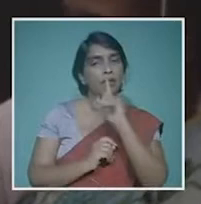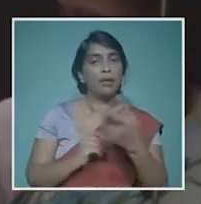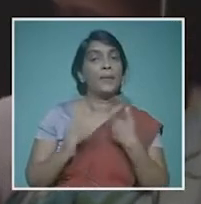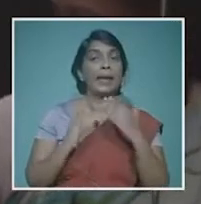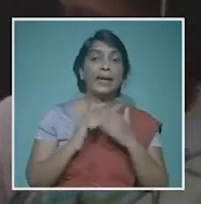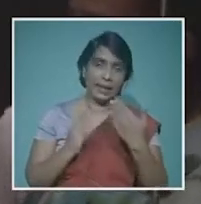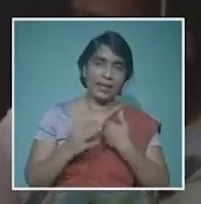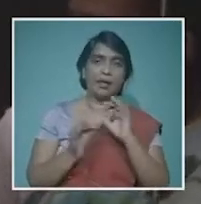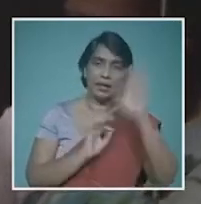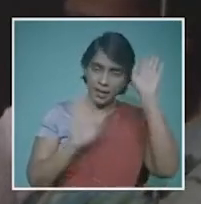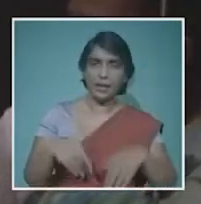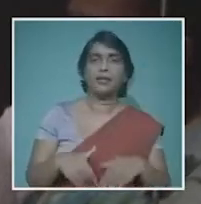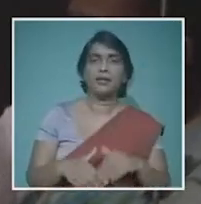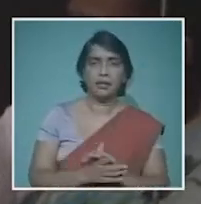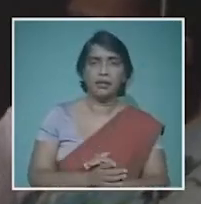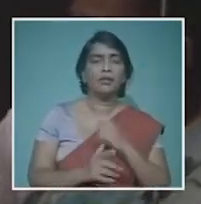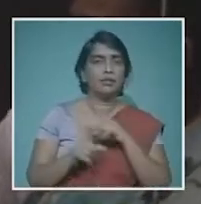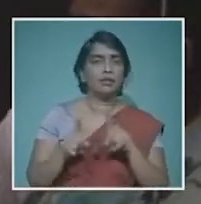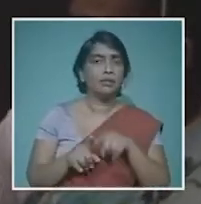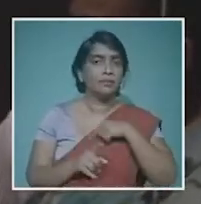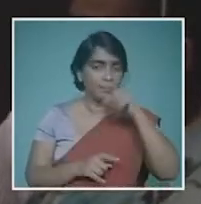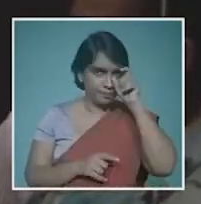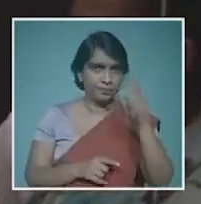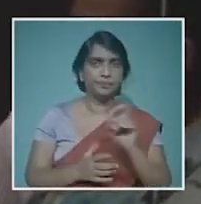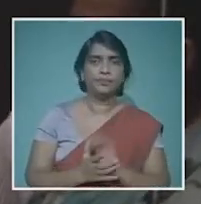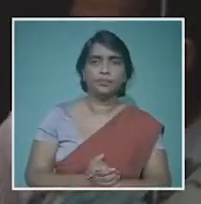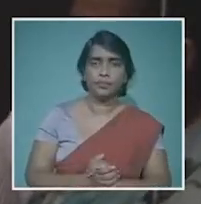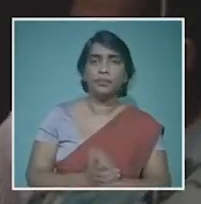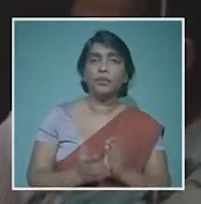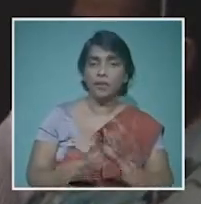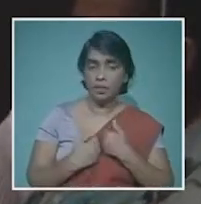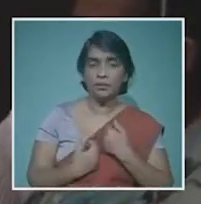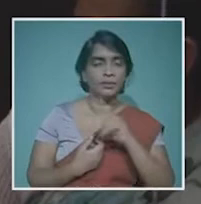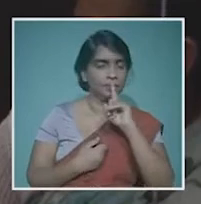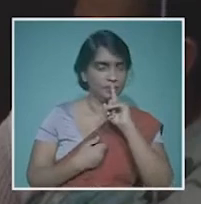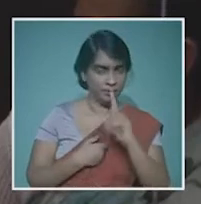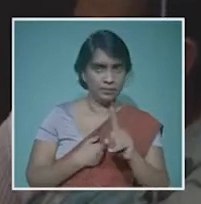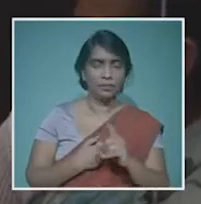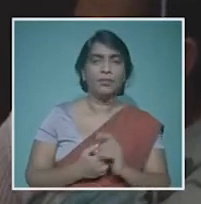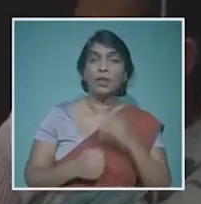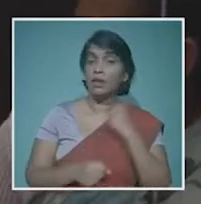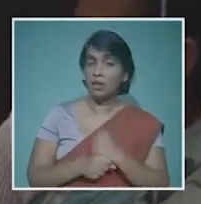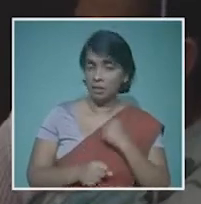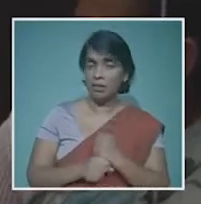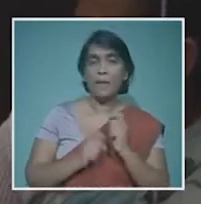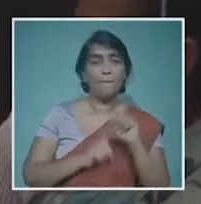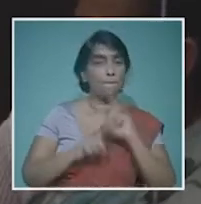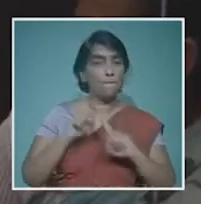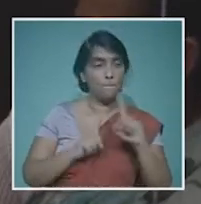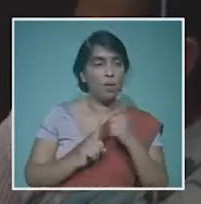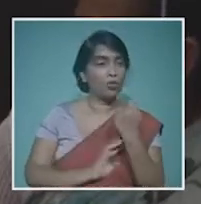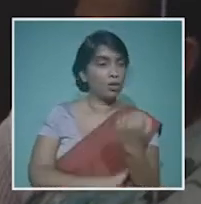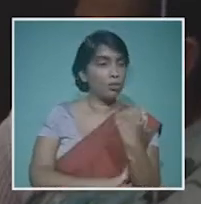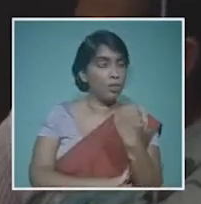ගෙදර තමයි ඇඩ්‍රස් එක එන්න කියලා. ඒ නිසා බලන්න අපි යෝජනා කරන්නේ රජය පාර්ලිමේන්තුව මුදල් බලයේ